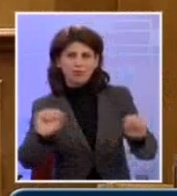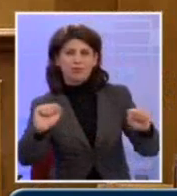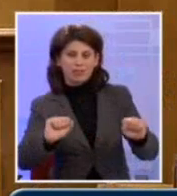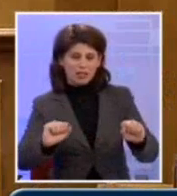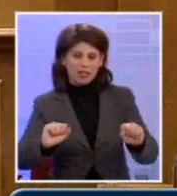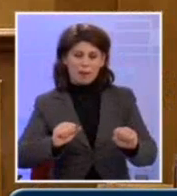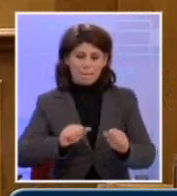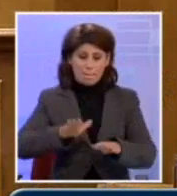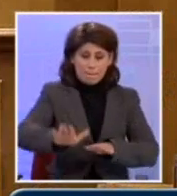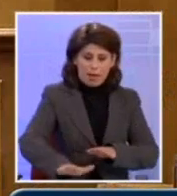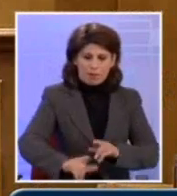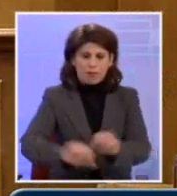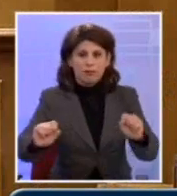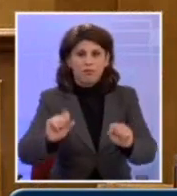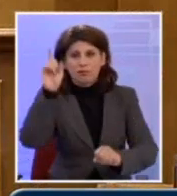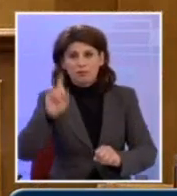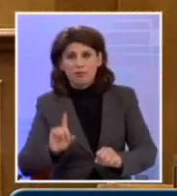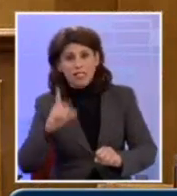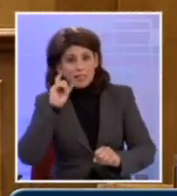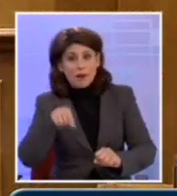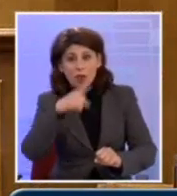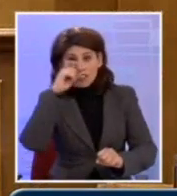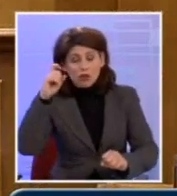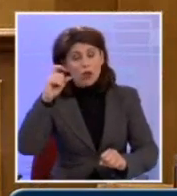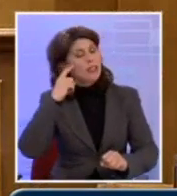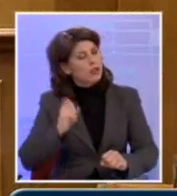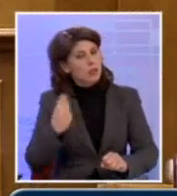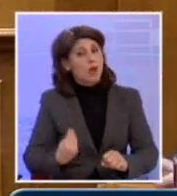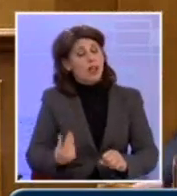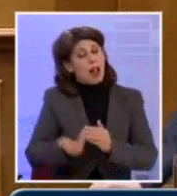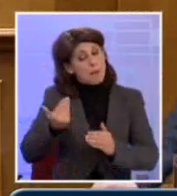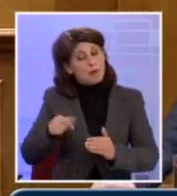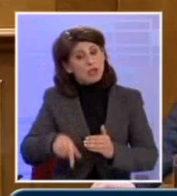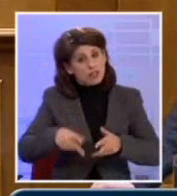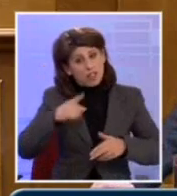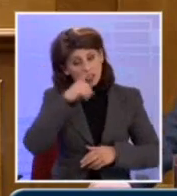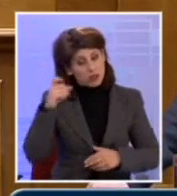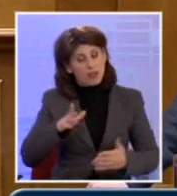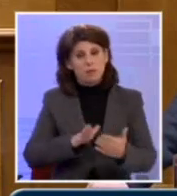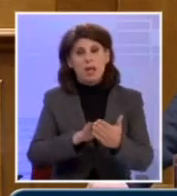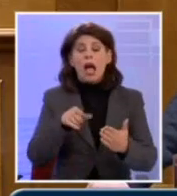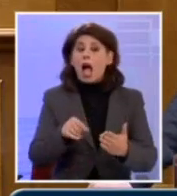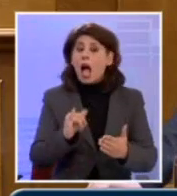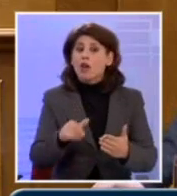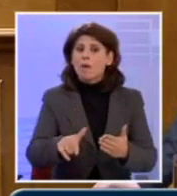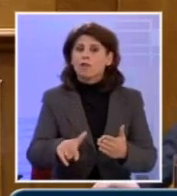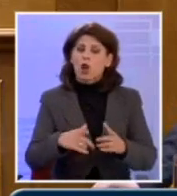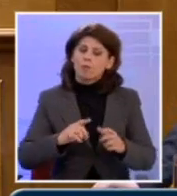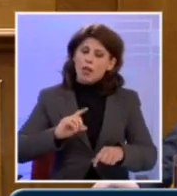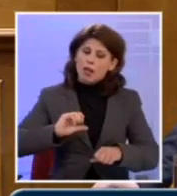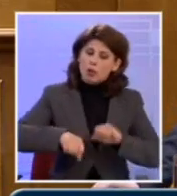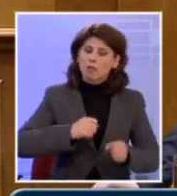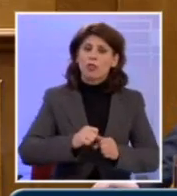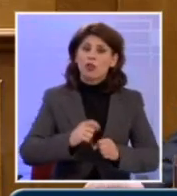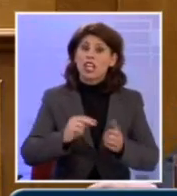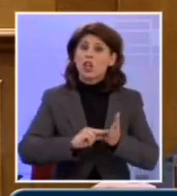Γνωρίζαμε πολύ καλά τις δυσκολίες που θα βρούμε μπροστά μας. Ακόμα και αυτήν την επιχείρηση οικονομικής ασφυξίας